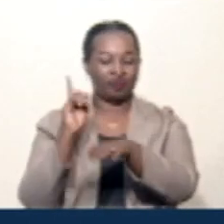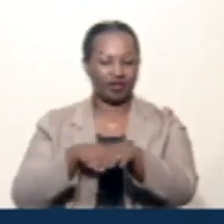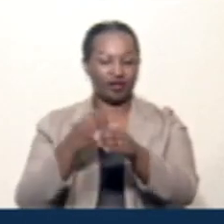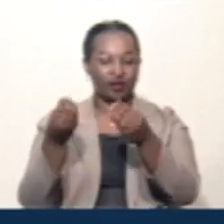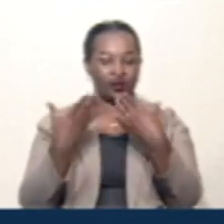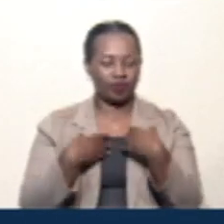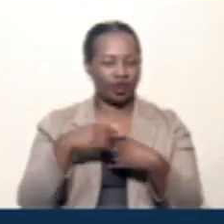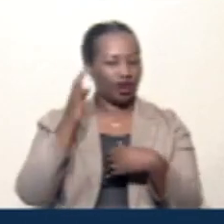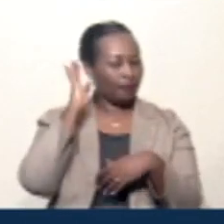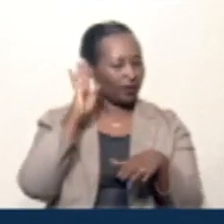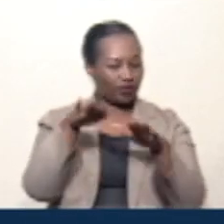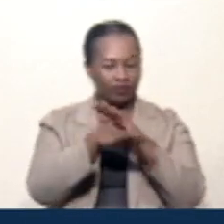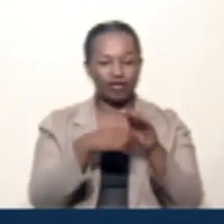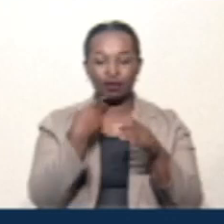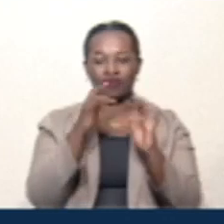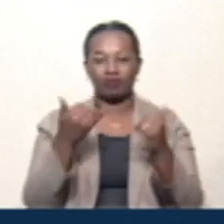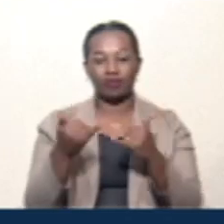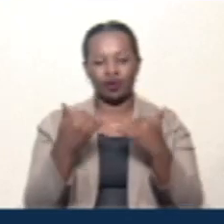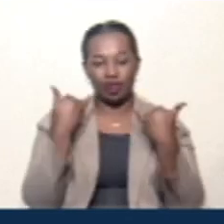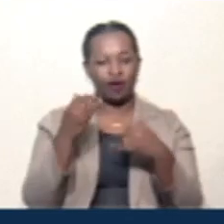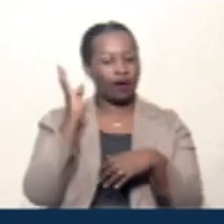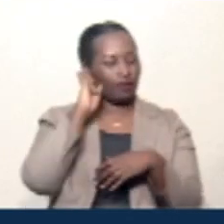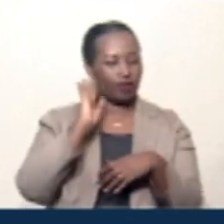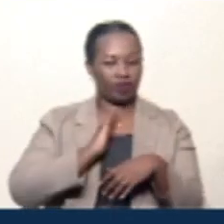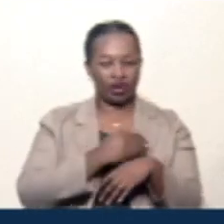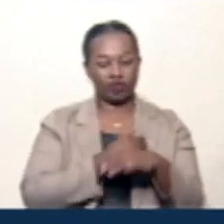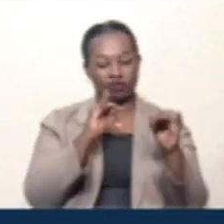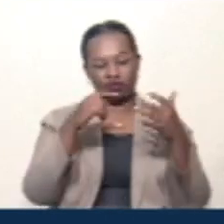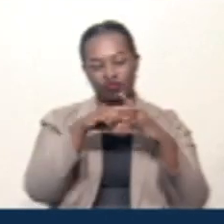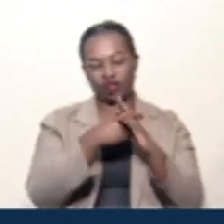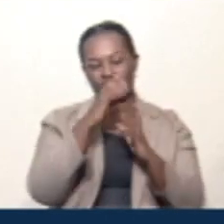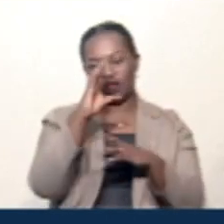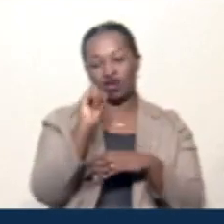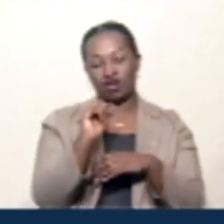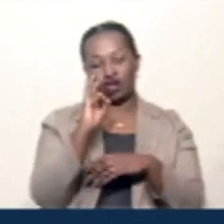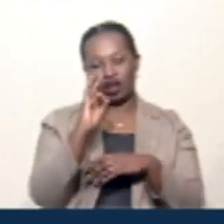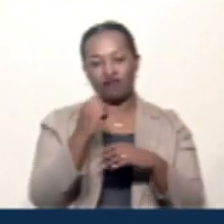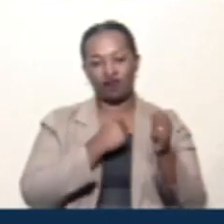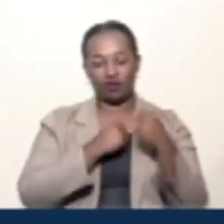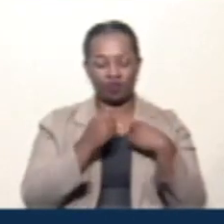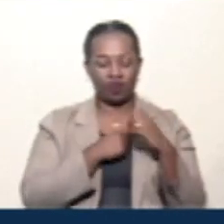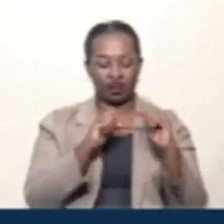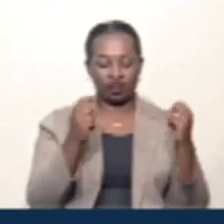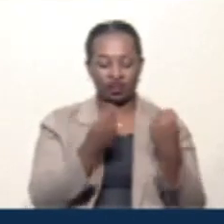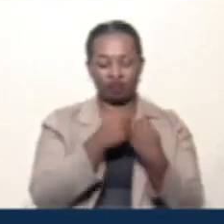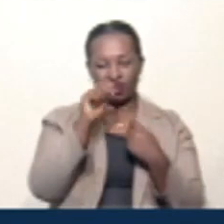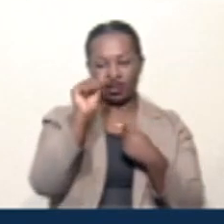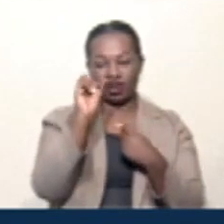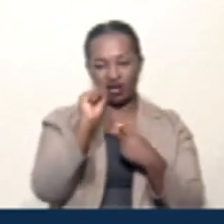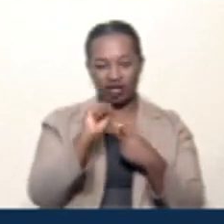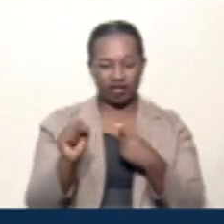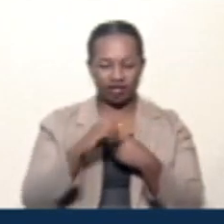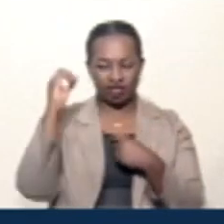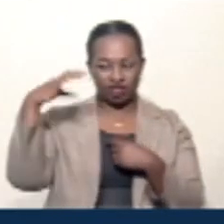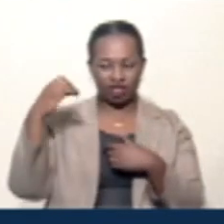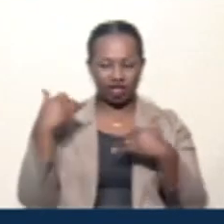amakuru yibanza ari kuvuga mu mikino. Reka amakuru yacu ahere mu mikino ya CAF Confederation Cup. U Rwanda rero ruharwa n'ikipe ya AS Kigali kugeza ubu